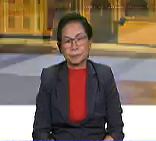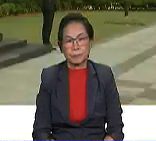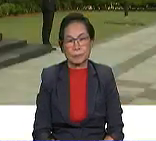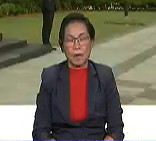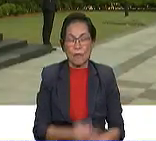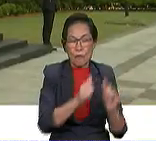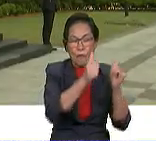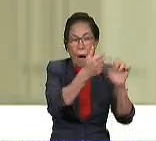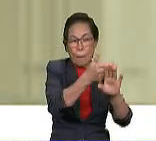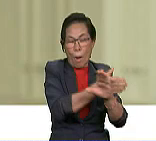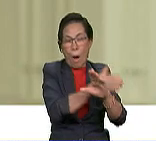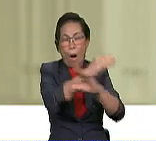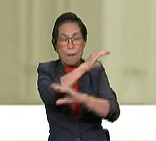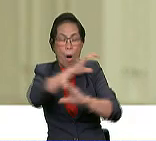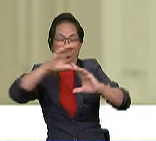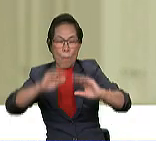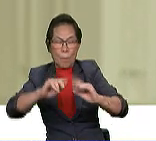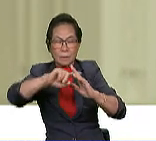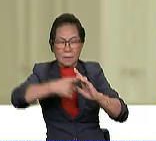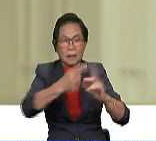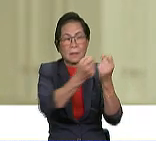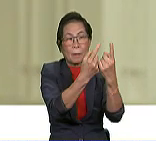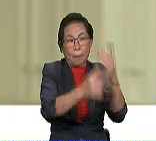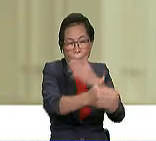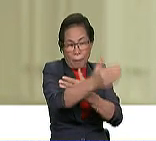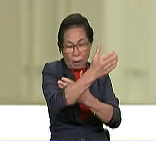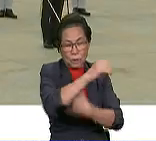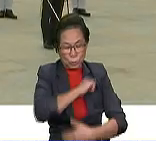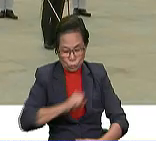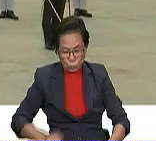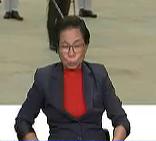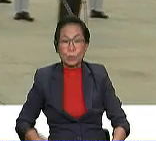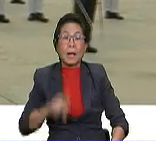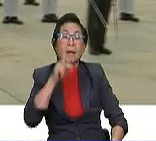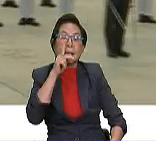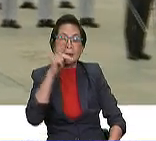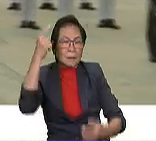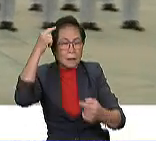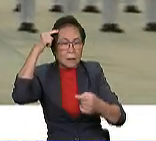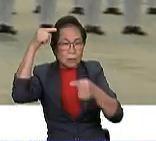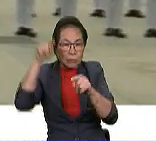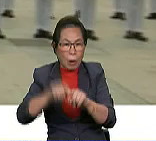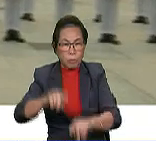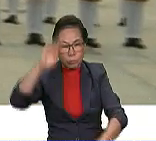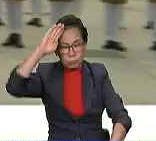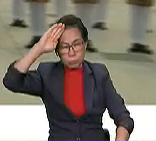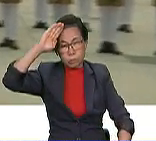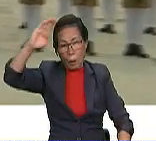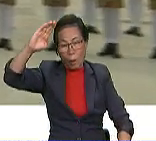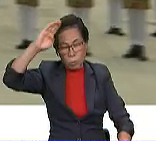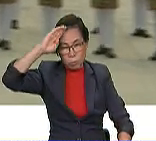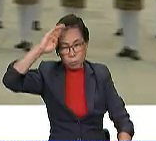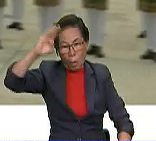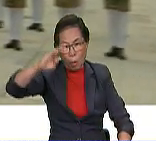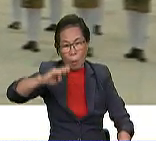dahulu sebelum mempengaruhi Kameswara bermula 11 pagi itu Sultan Salahuddin berkenan memberi tapi hormat ke atas